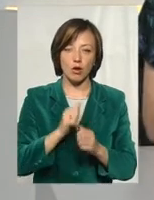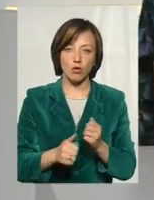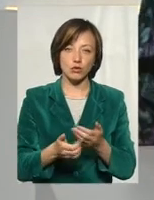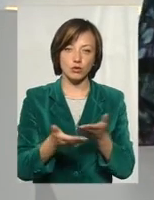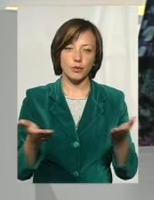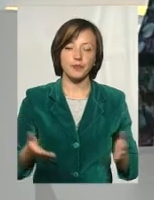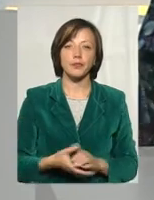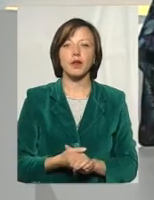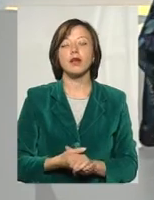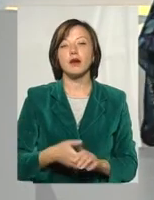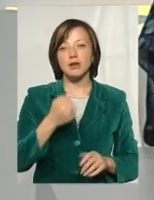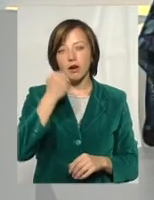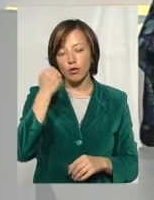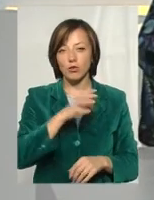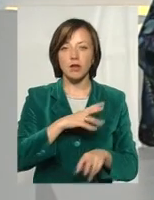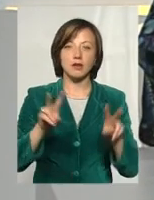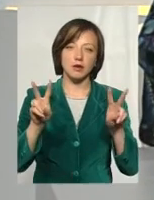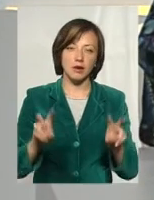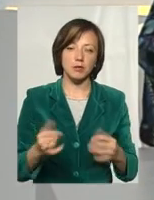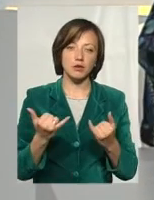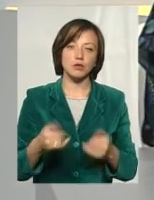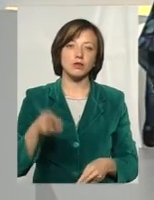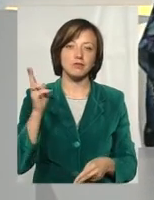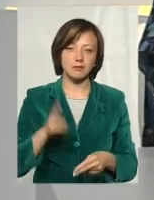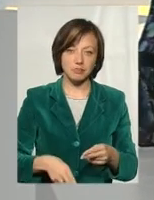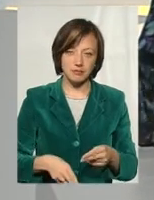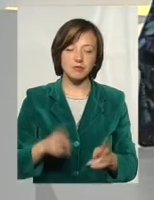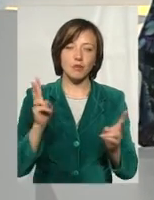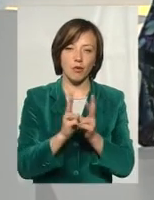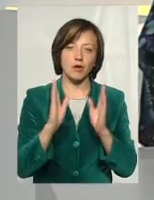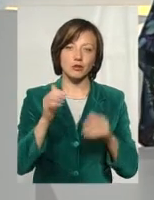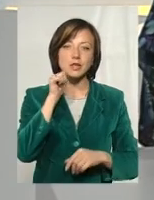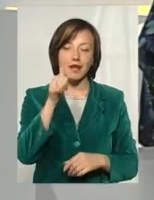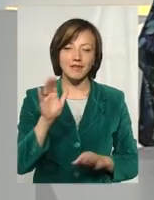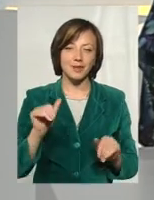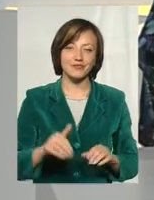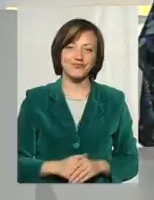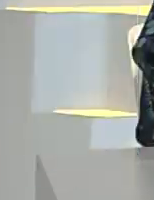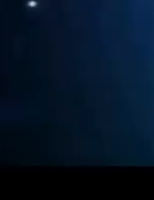українця. Дякую вам, це була тема. На сьогодні вона вичерпана. Побачимось завтра.